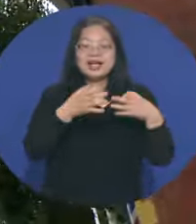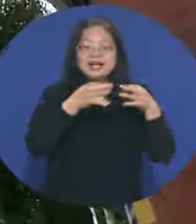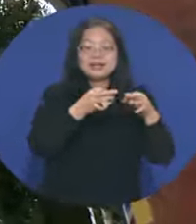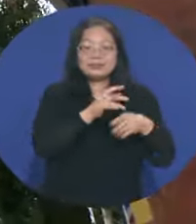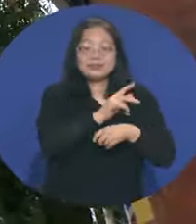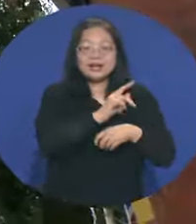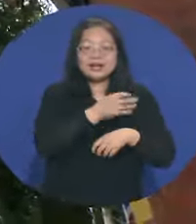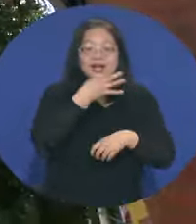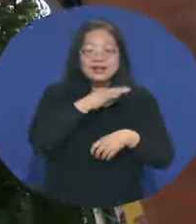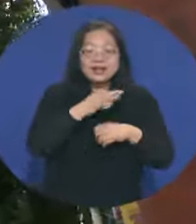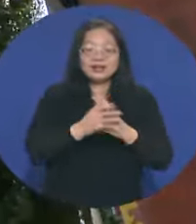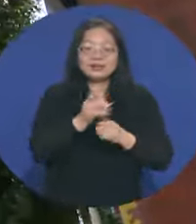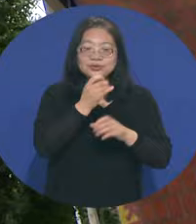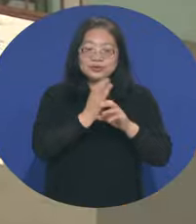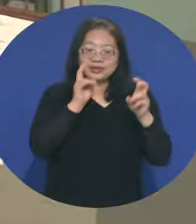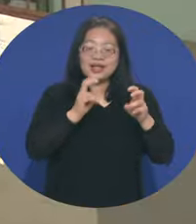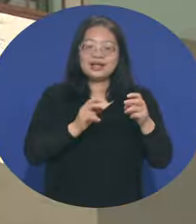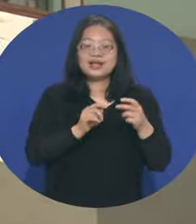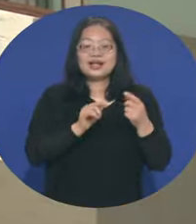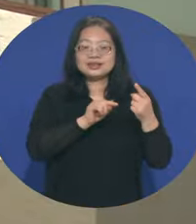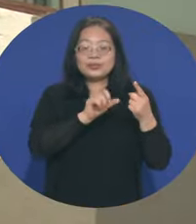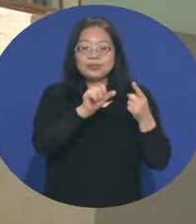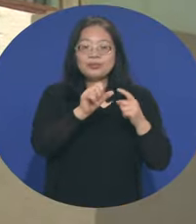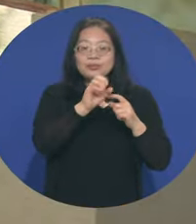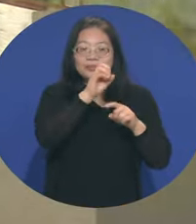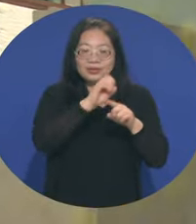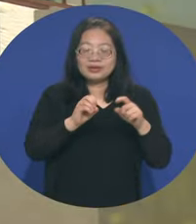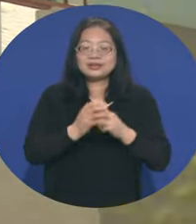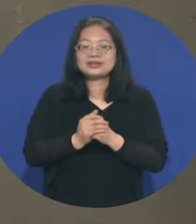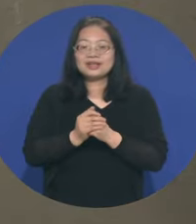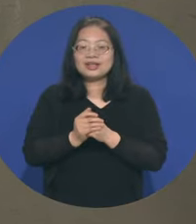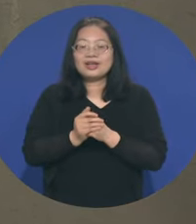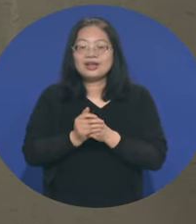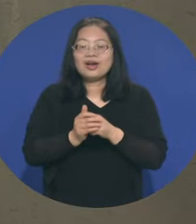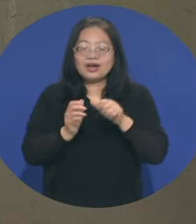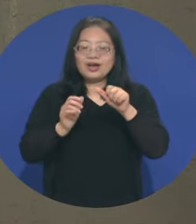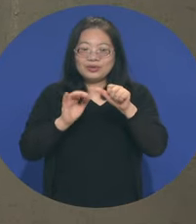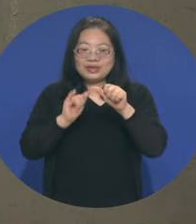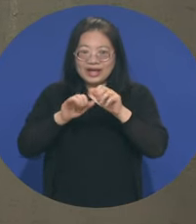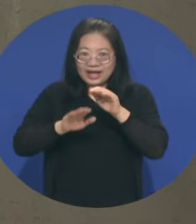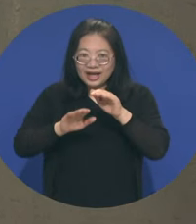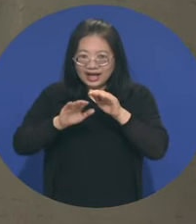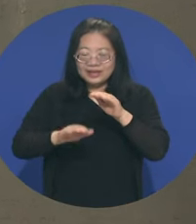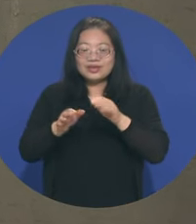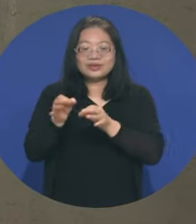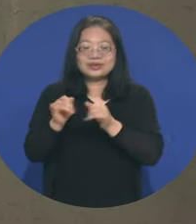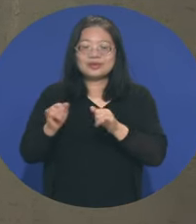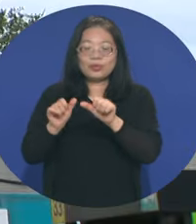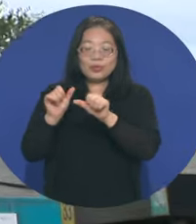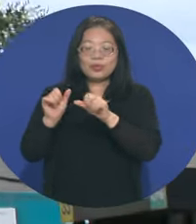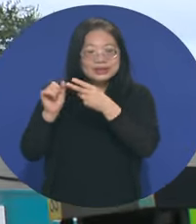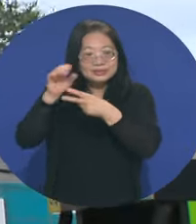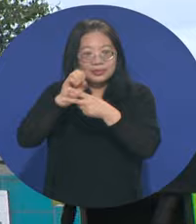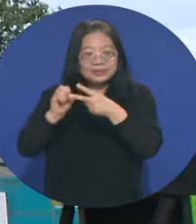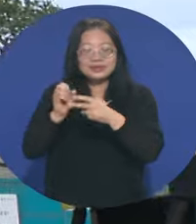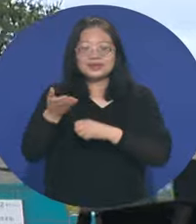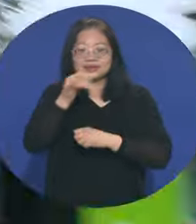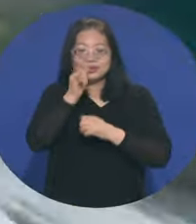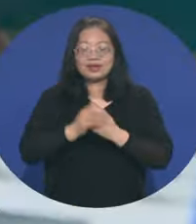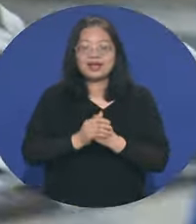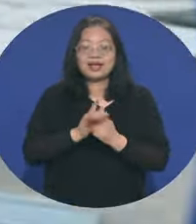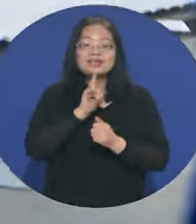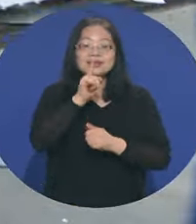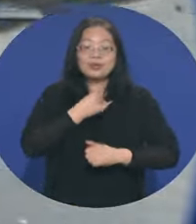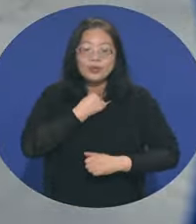대출 금리에서 중소기업은 1.5%, 소상공인은 2% 이자를 고정 지원합니다. 재해 피해 특별 경영자금